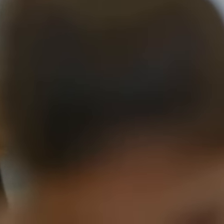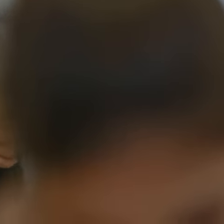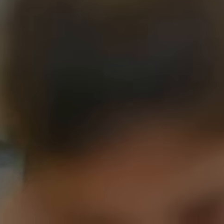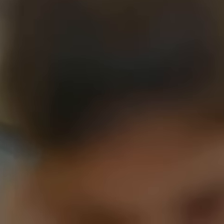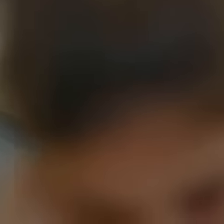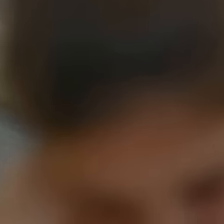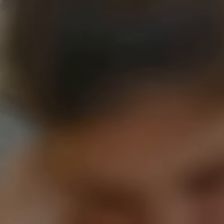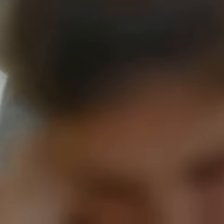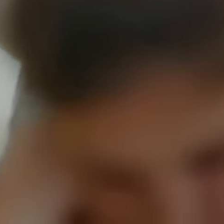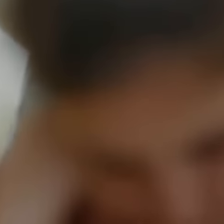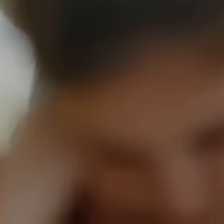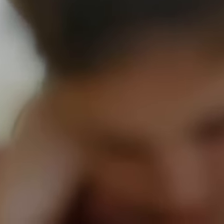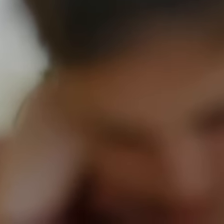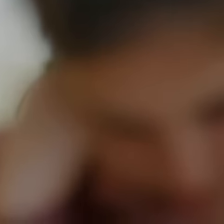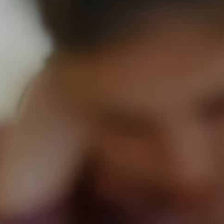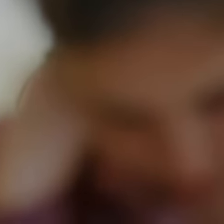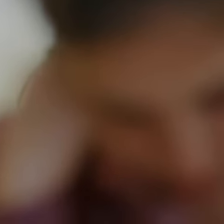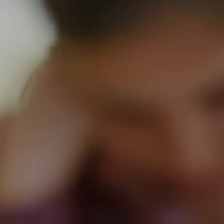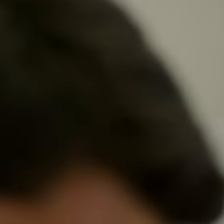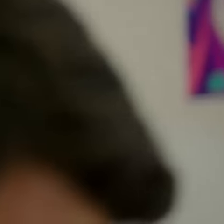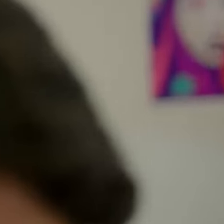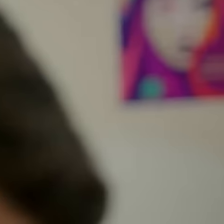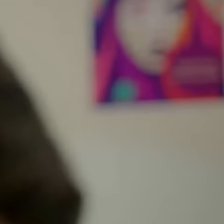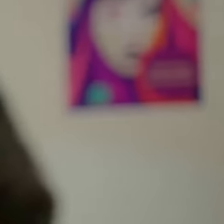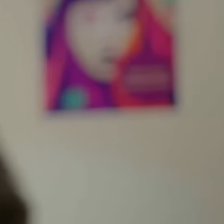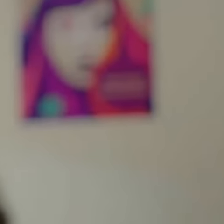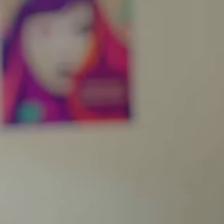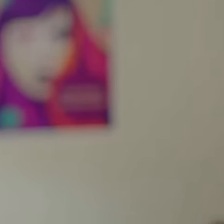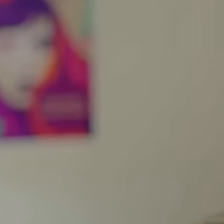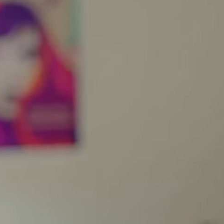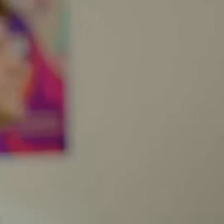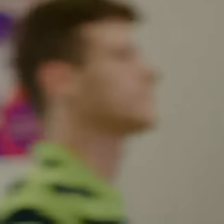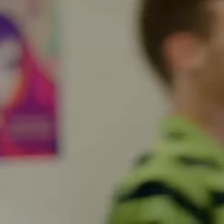Ömer soruları çözmeye çalışırken Ayşem arkadaki sıradan dolanıp yürüyor.